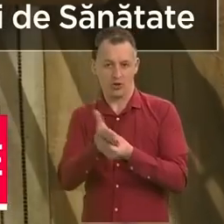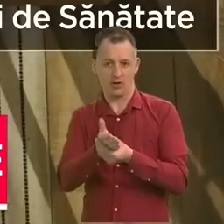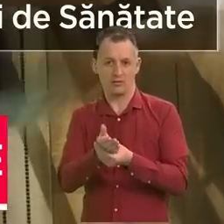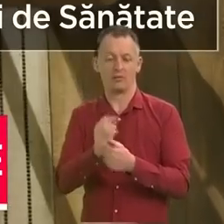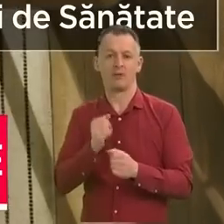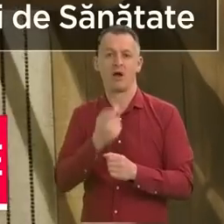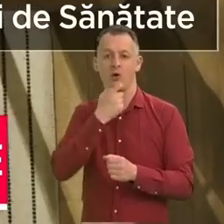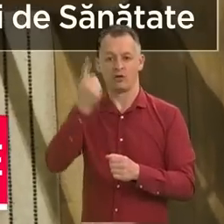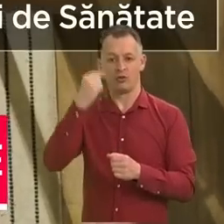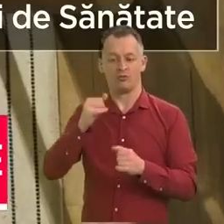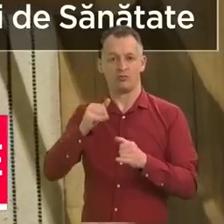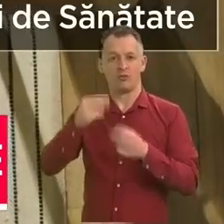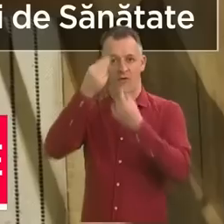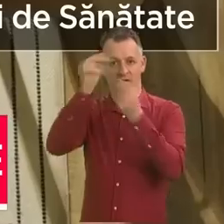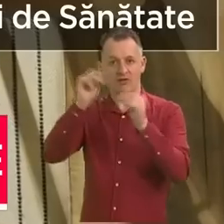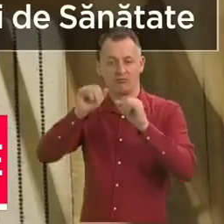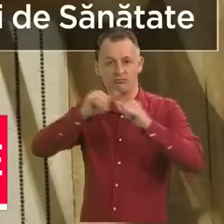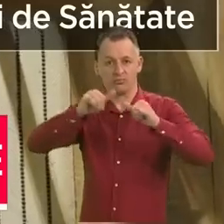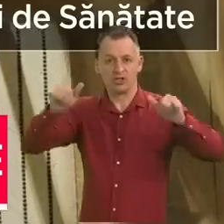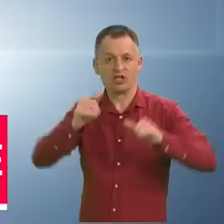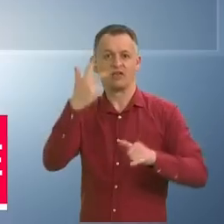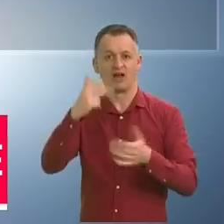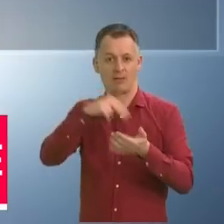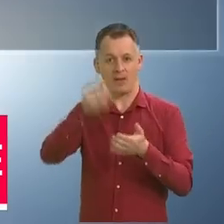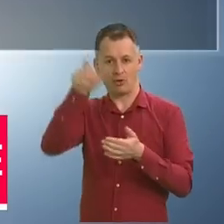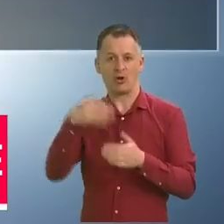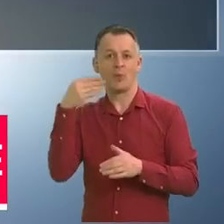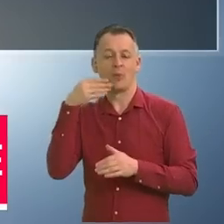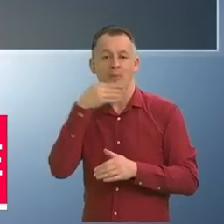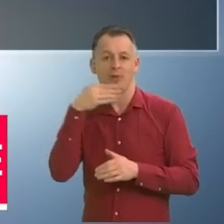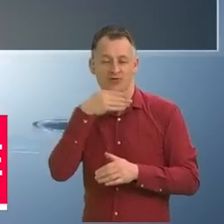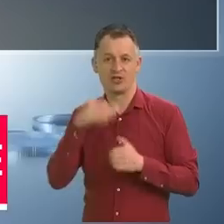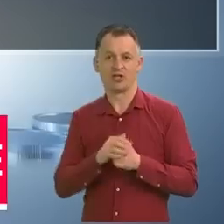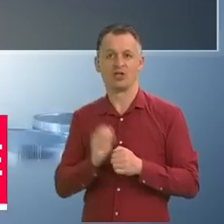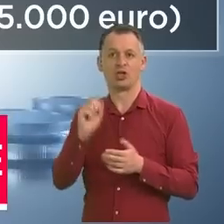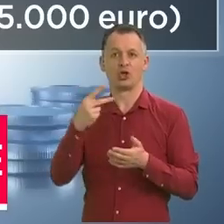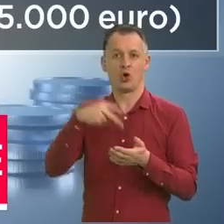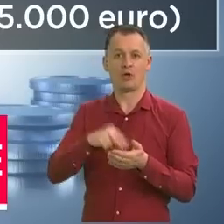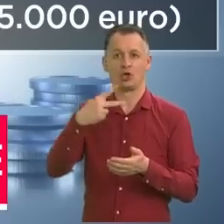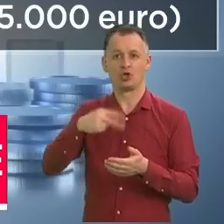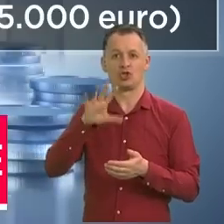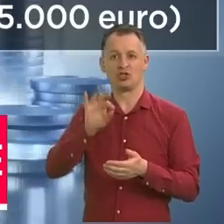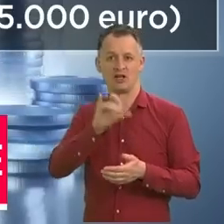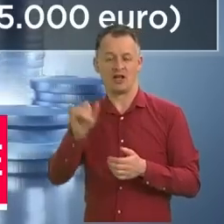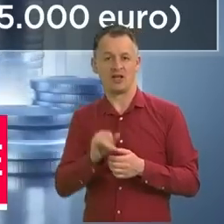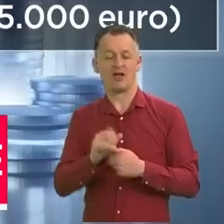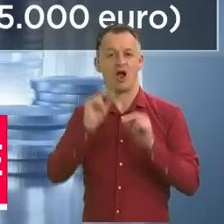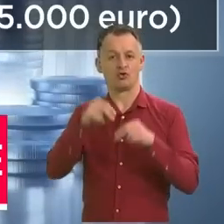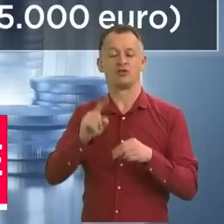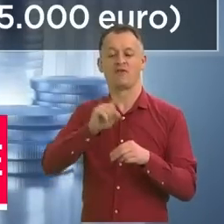zvonul s-a răspândit, așa că au fost peste 3.000 de beneficiare. Cum salariul minim era de 2.550 de lei, indemnizația lunară a